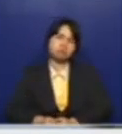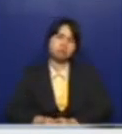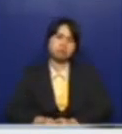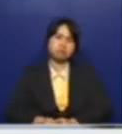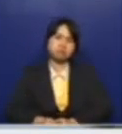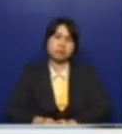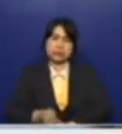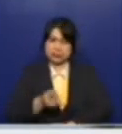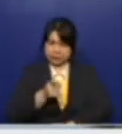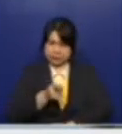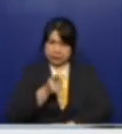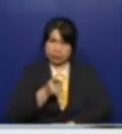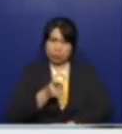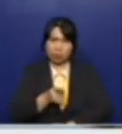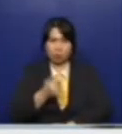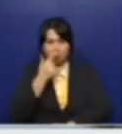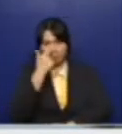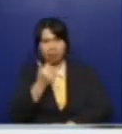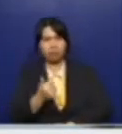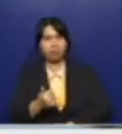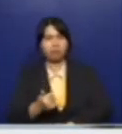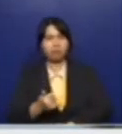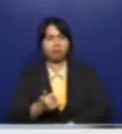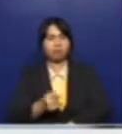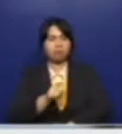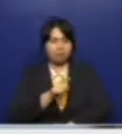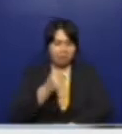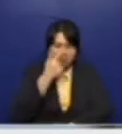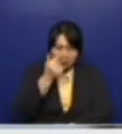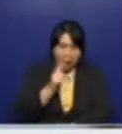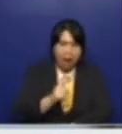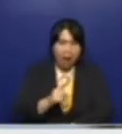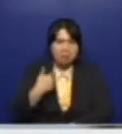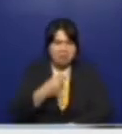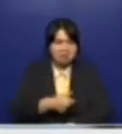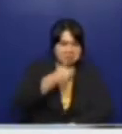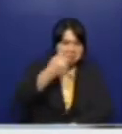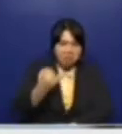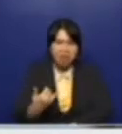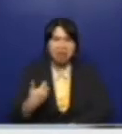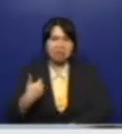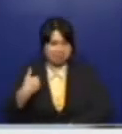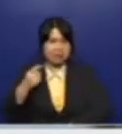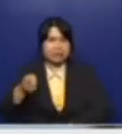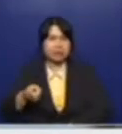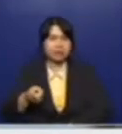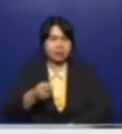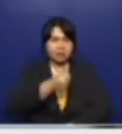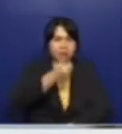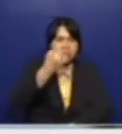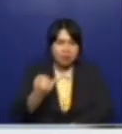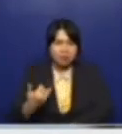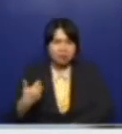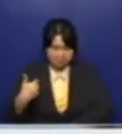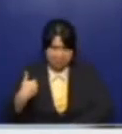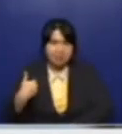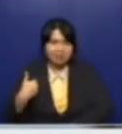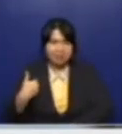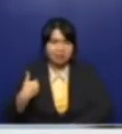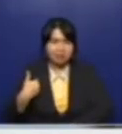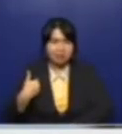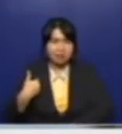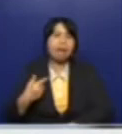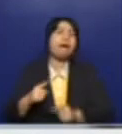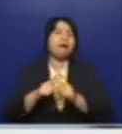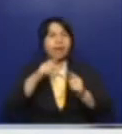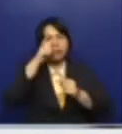อันนี้คือมวยมันที่สุดเนี่ยได้เสียกันจริงๆได้เสียกันเลยท่านประธานแต่